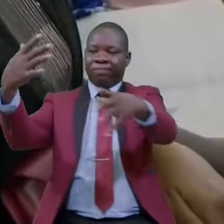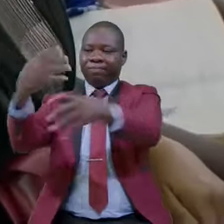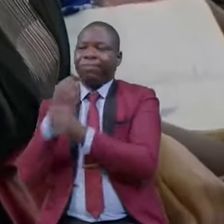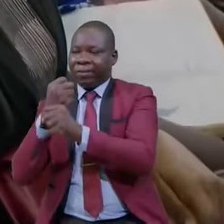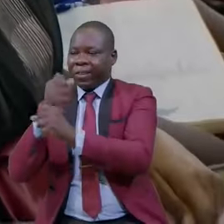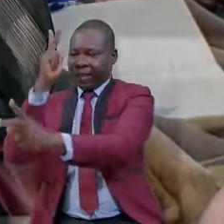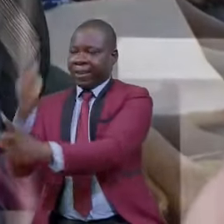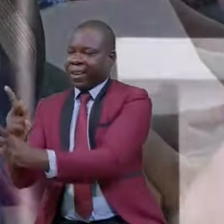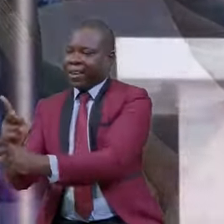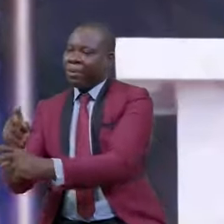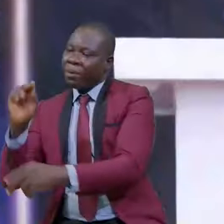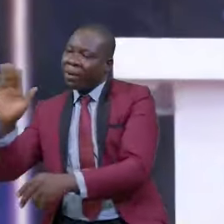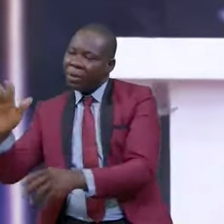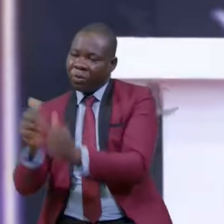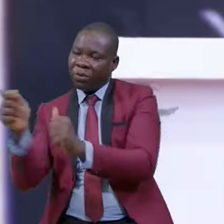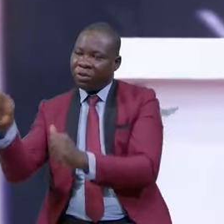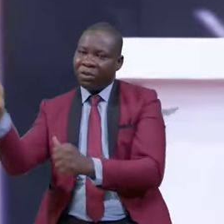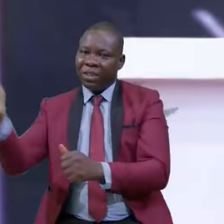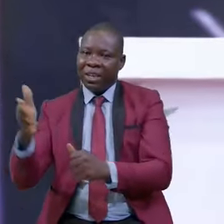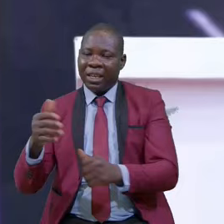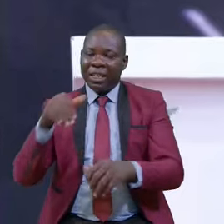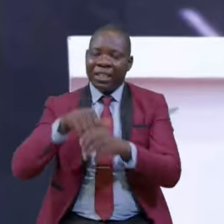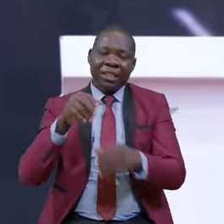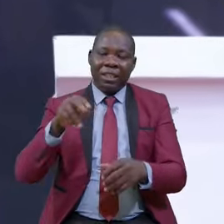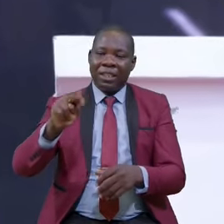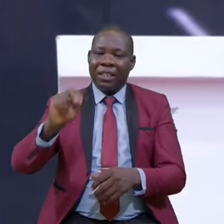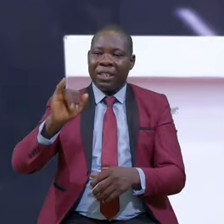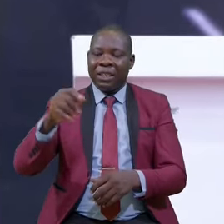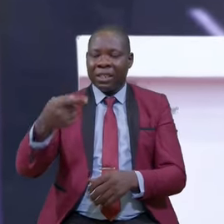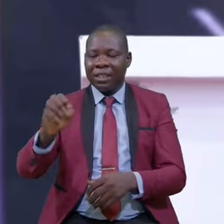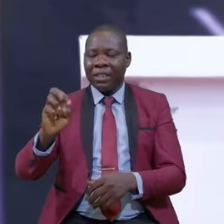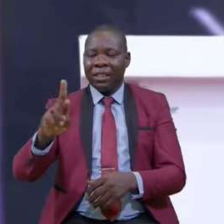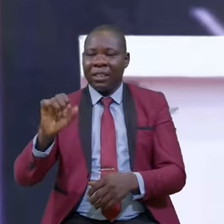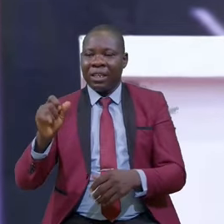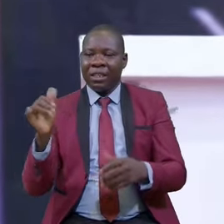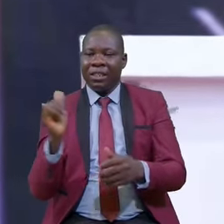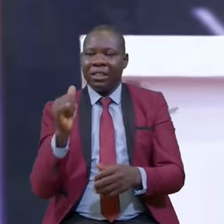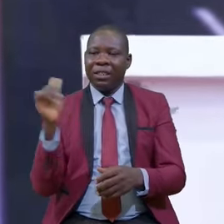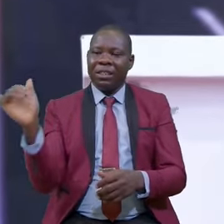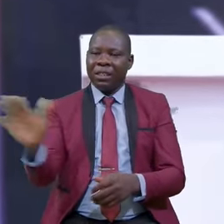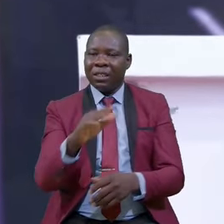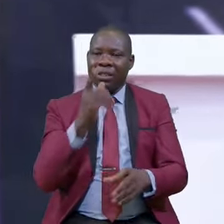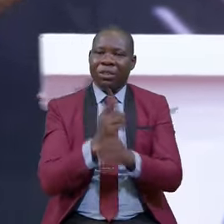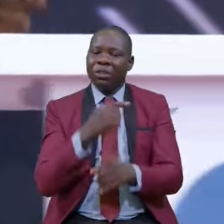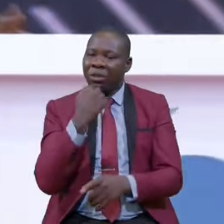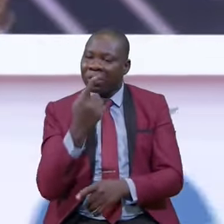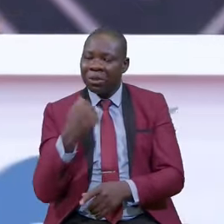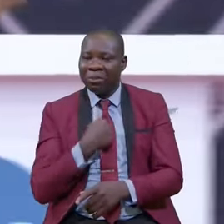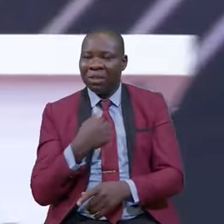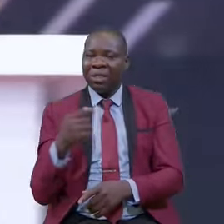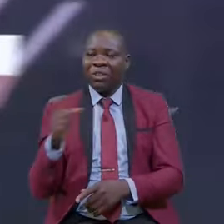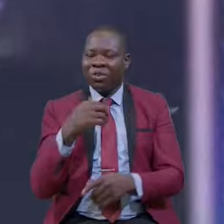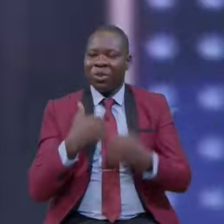pas dit au Nigeria. Ils m'ont dit que j'allais pour 3 mois. Et je suis allé. Et tout ce qu'ils voulaient que je fasse